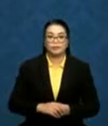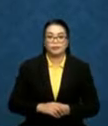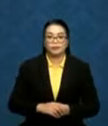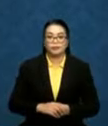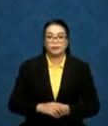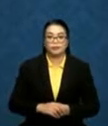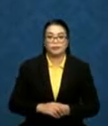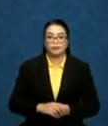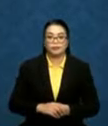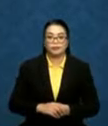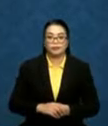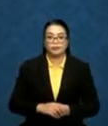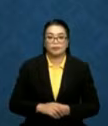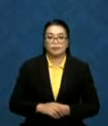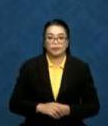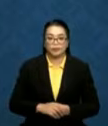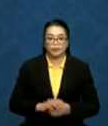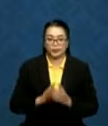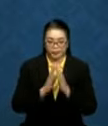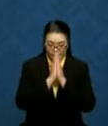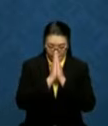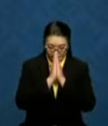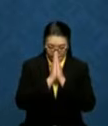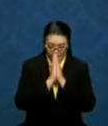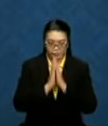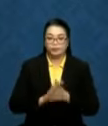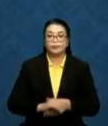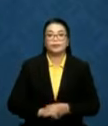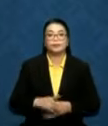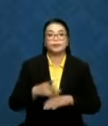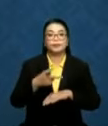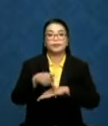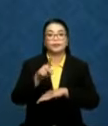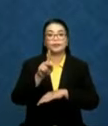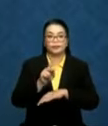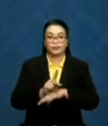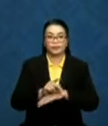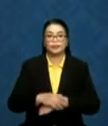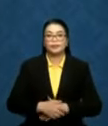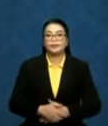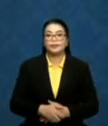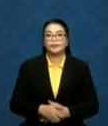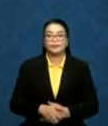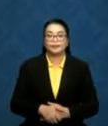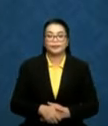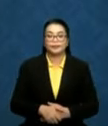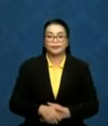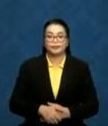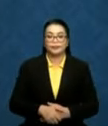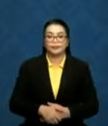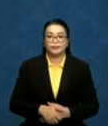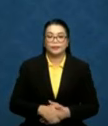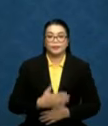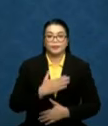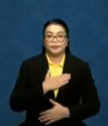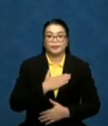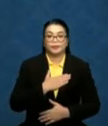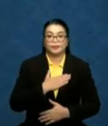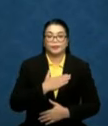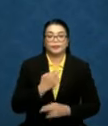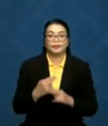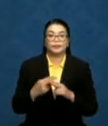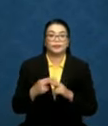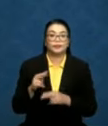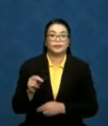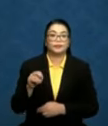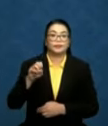ครับกราบเรียนท่านประธานสภาที่เคารพผมนิพนธ์คน